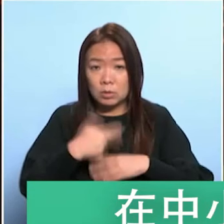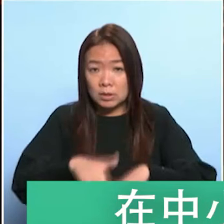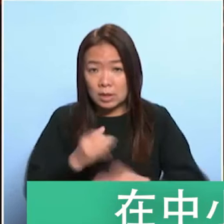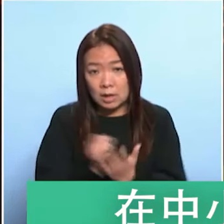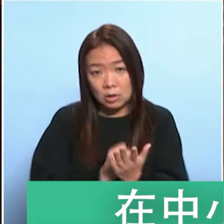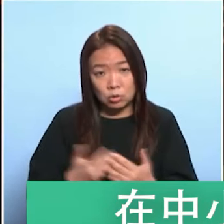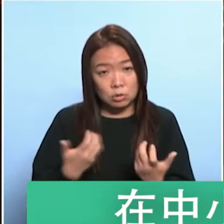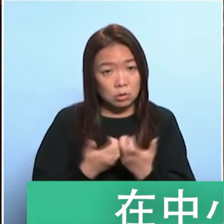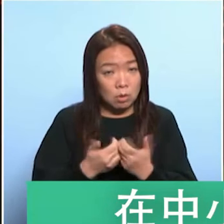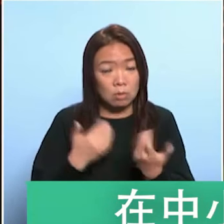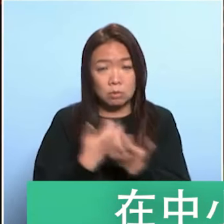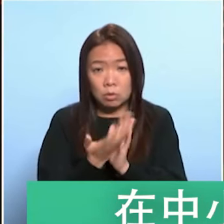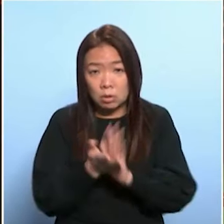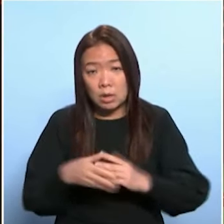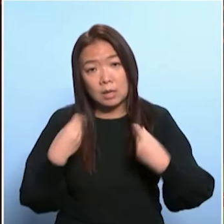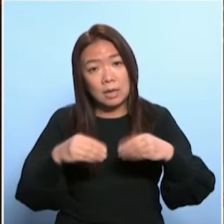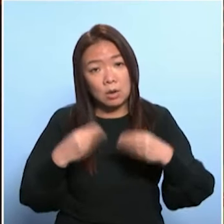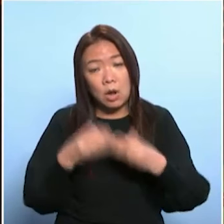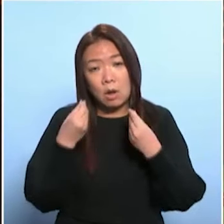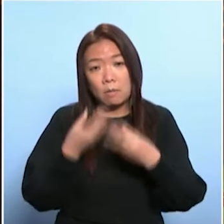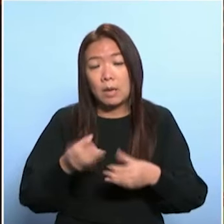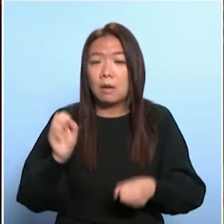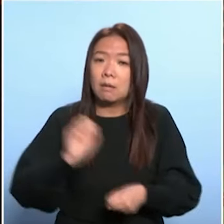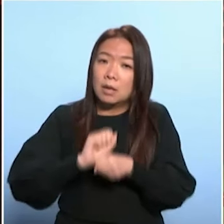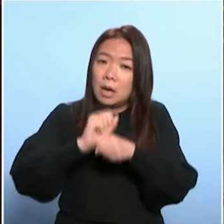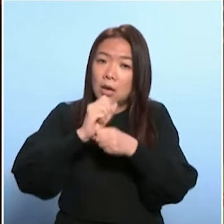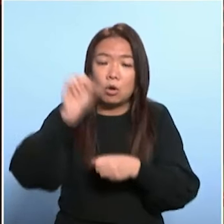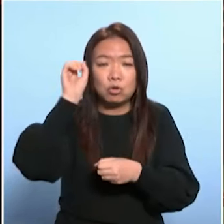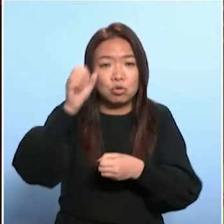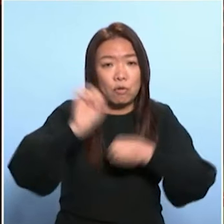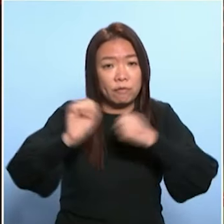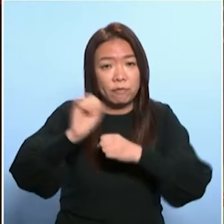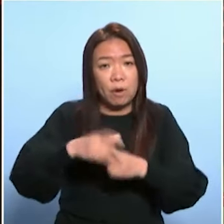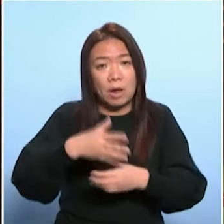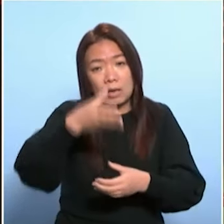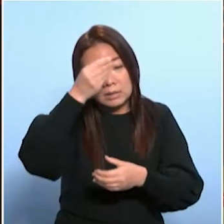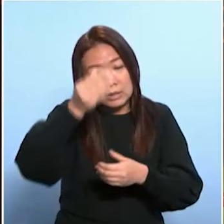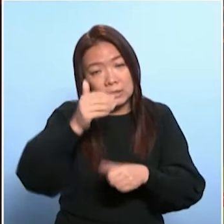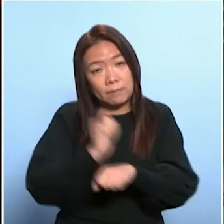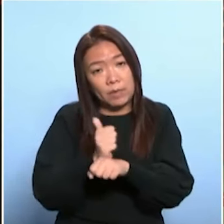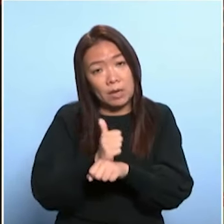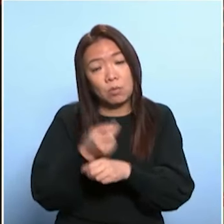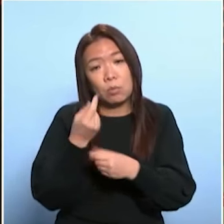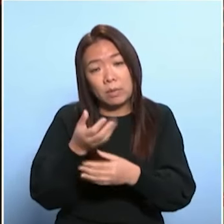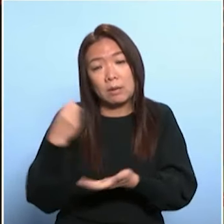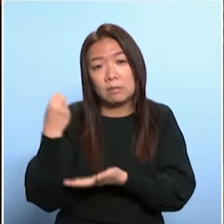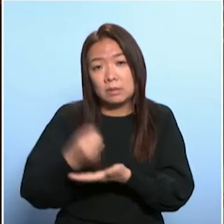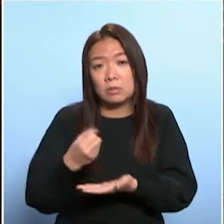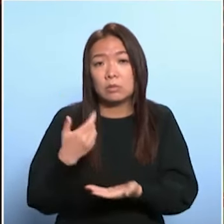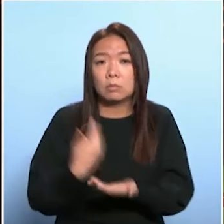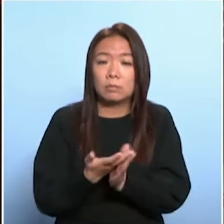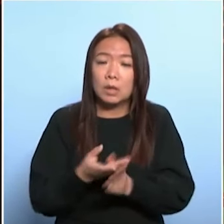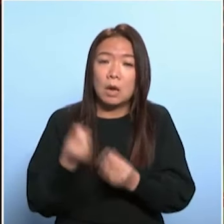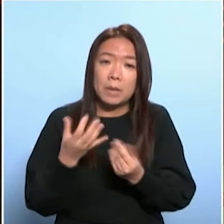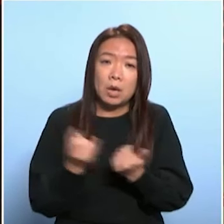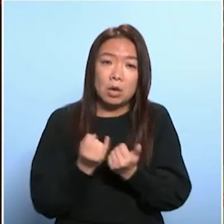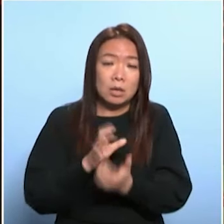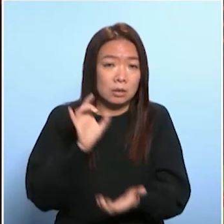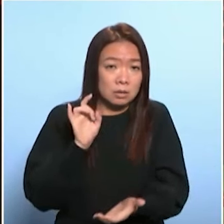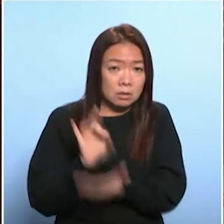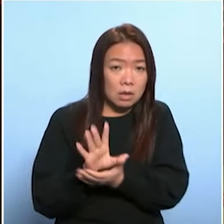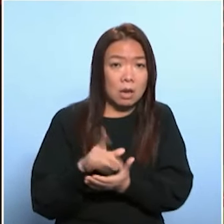和數學的教育，增加對創科實習計劃的資助，讓學生更加早